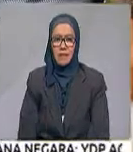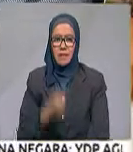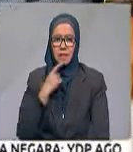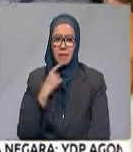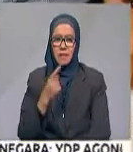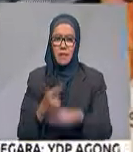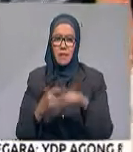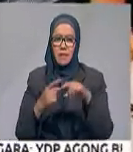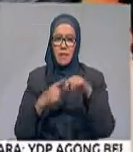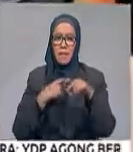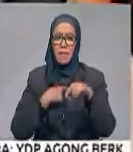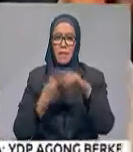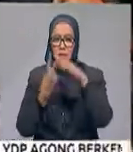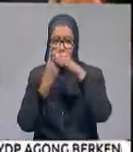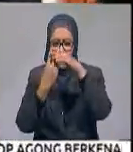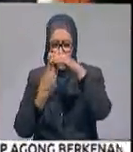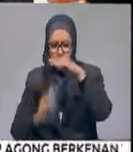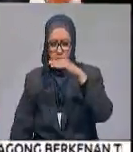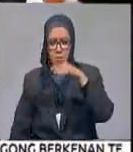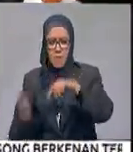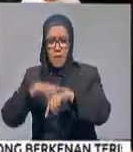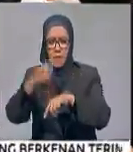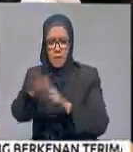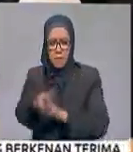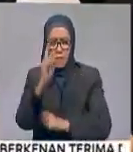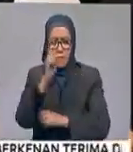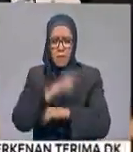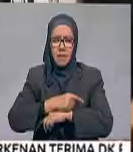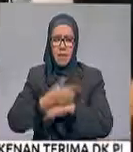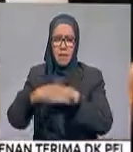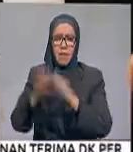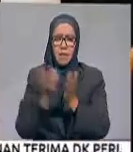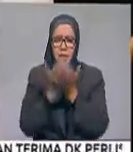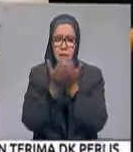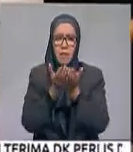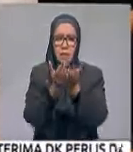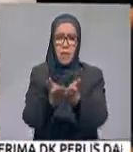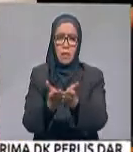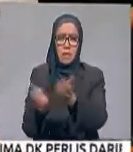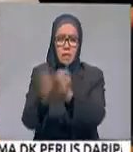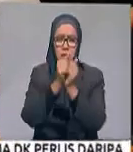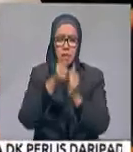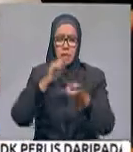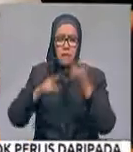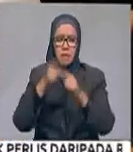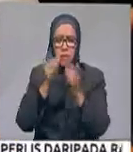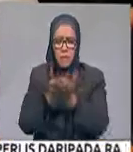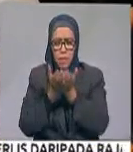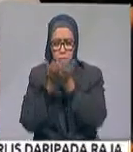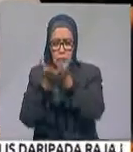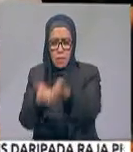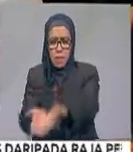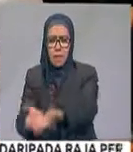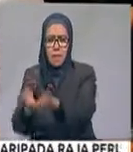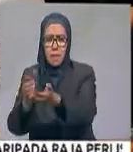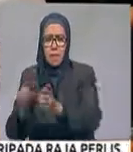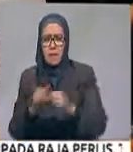Ika memancing setelah bot yang dinaiki bersama rakannya Syam Mokhtar karam di Sungai Jelai, Lipis, Pahang.